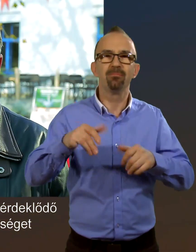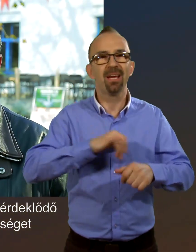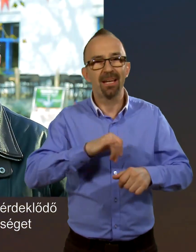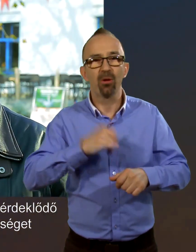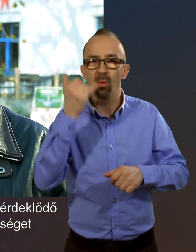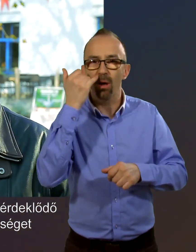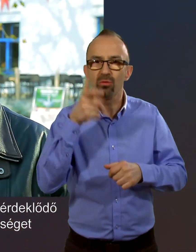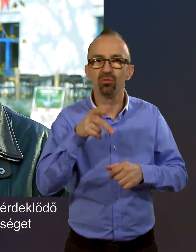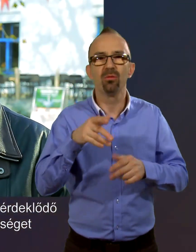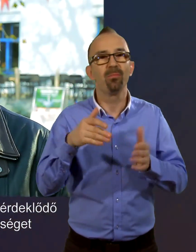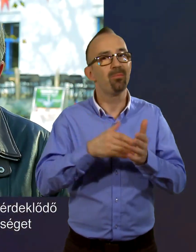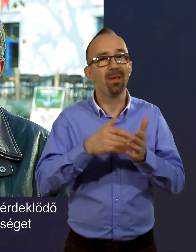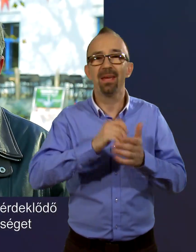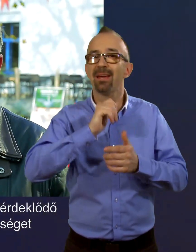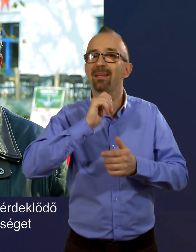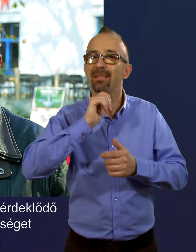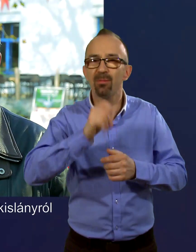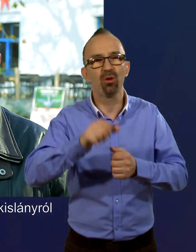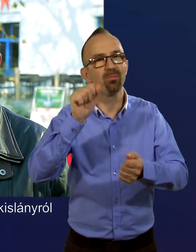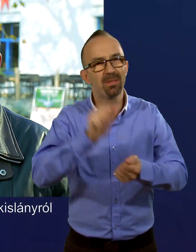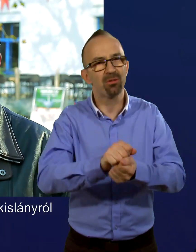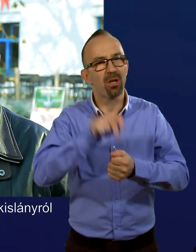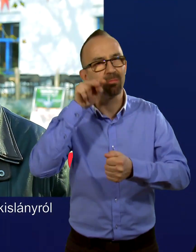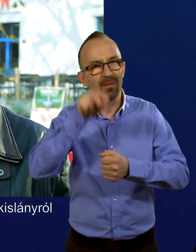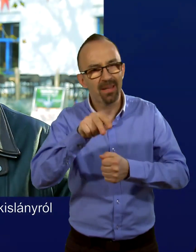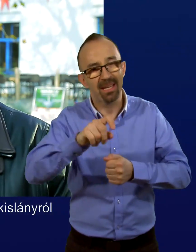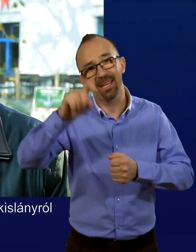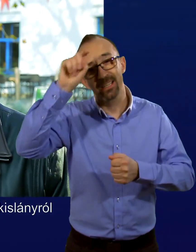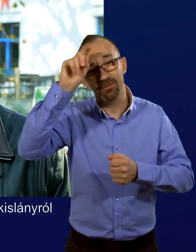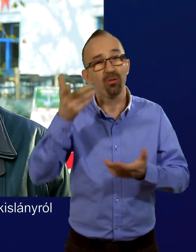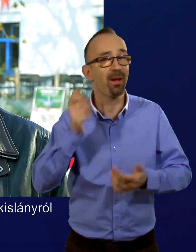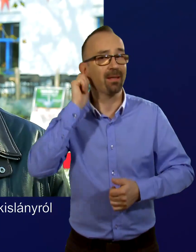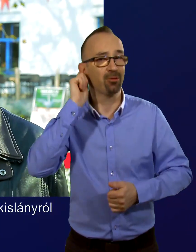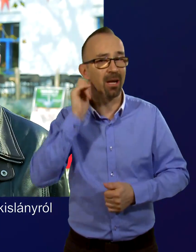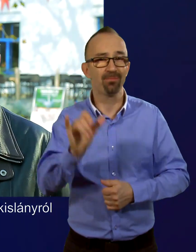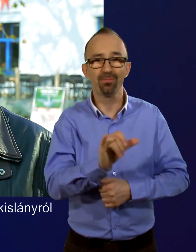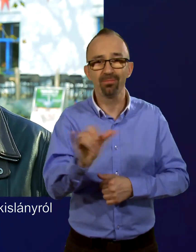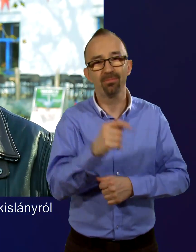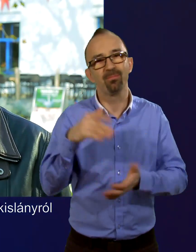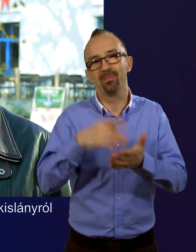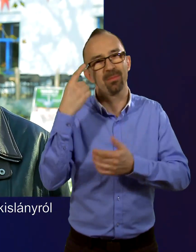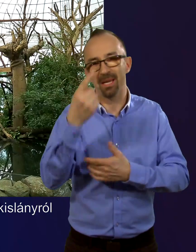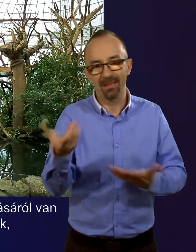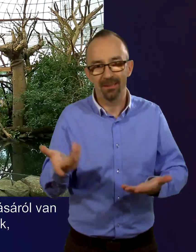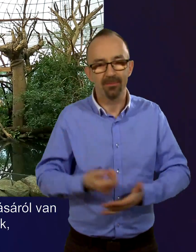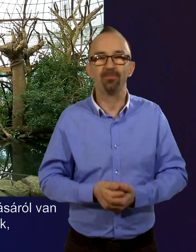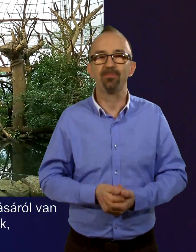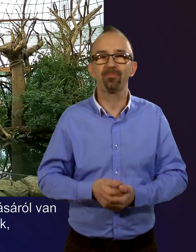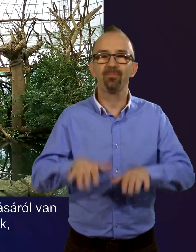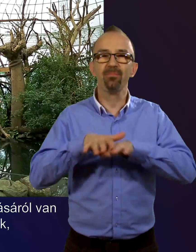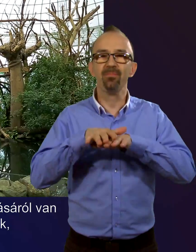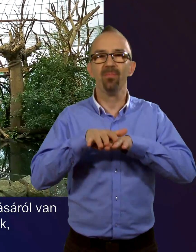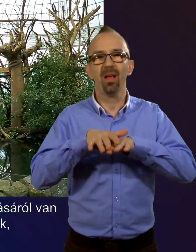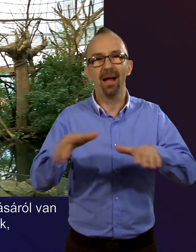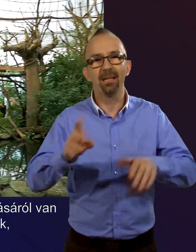élénk érdeklődő jószág, de azt még nem sikerült kétséget kizáróan kifigyelni, hogy kisfiúról vagy kislányról van-e szó.